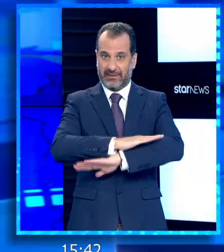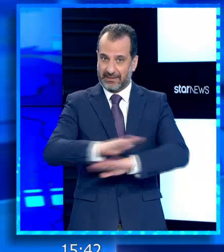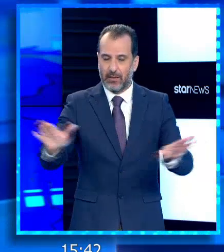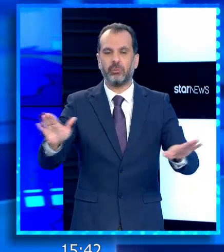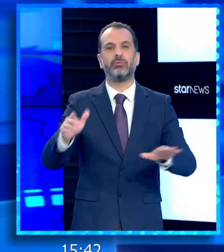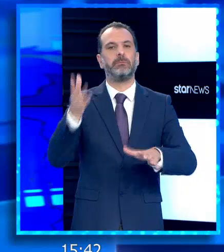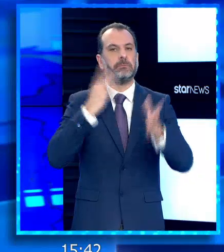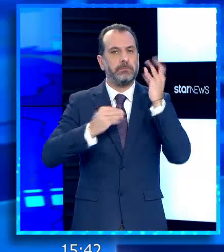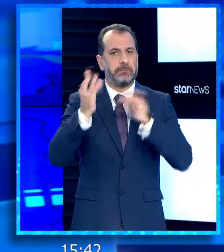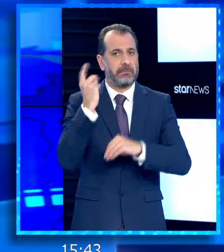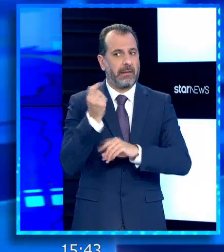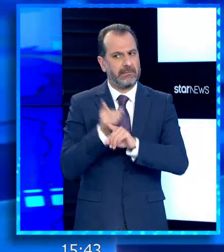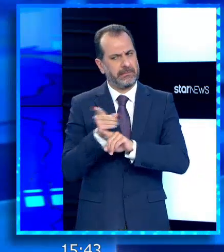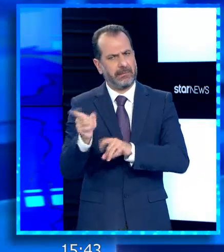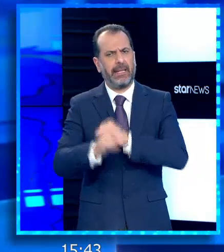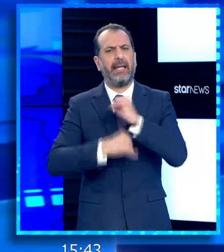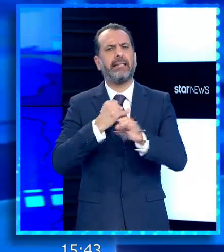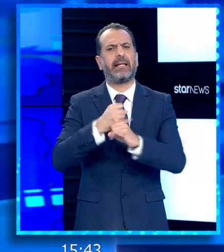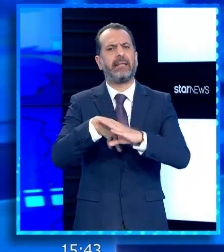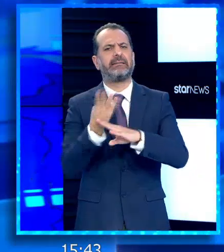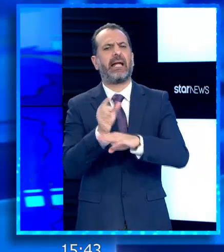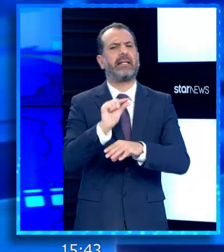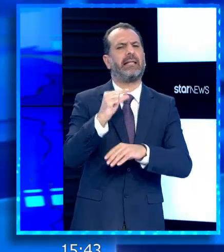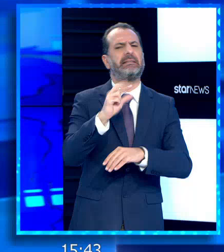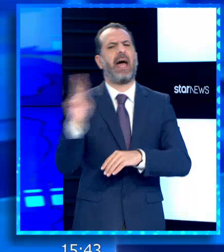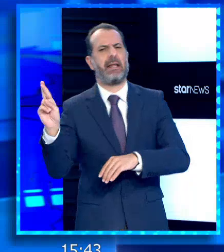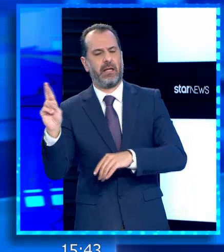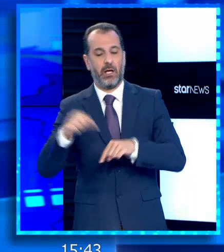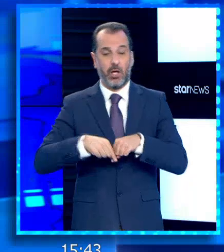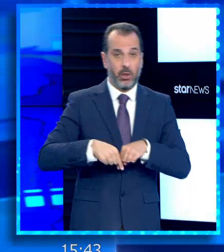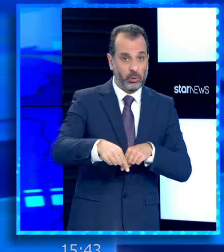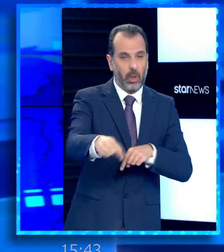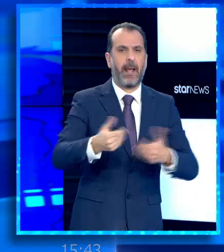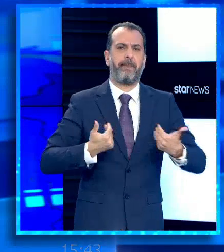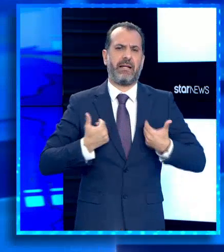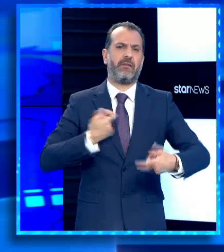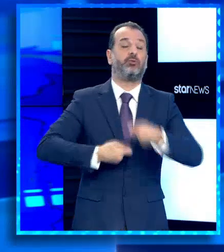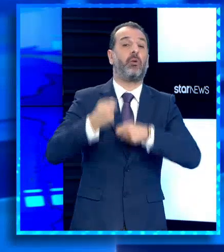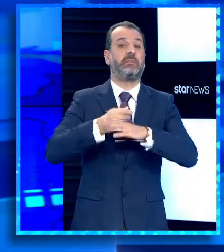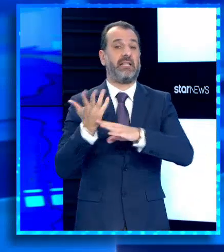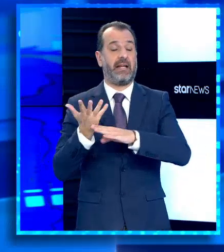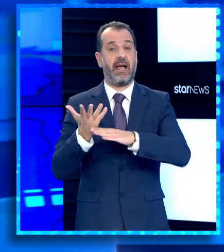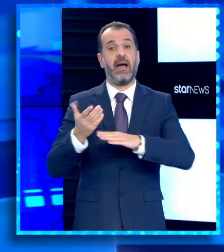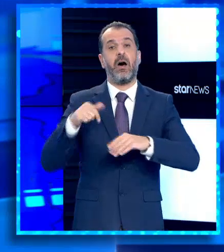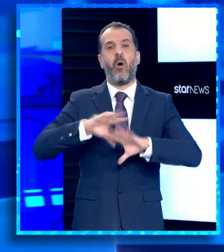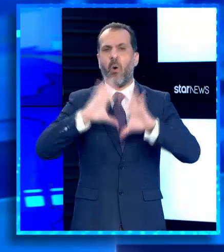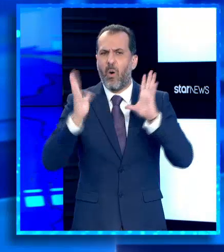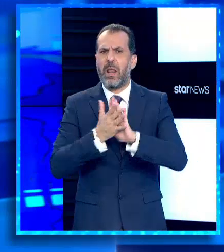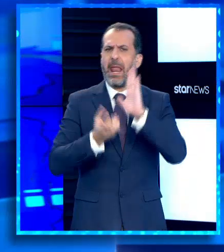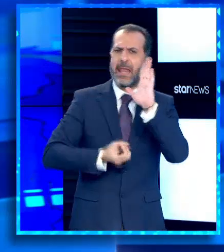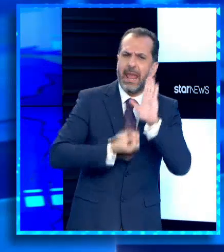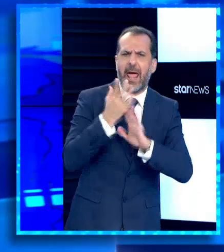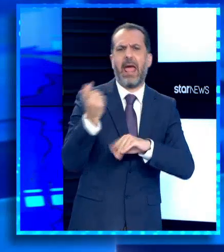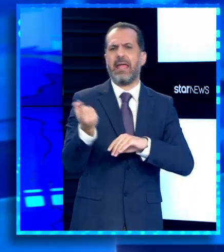Star Channel. Για συνεχή ενημέρωση μπορείτε πάντα να επισκέπτεστε το star.gr. Ακολουθεί η εκπομπή Shopping Star. Δείτε όλες τις εξελίξεις